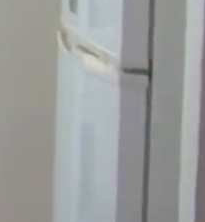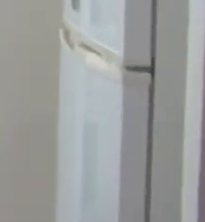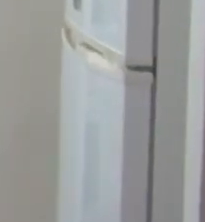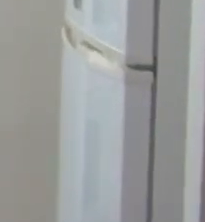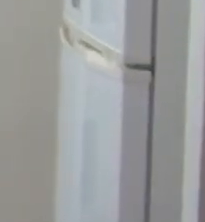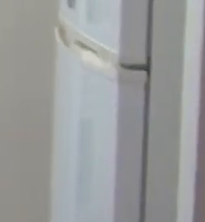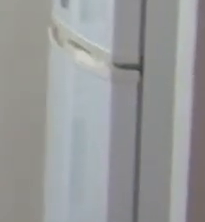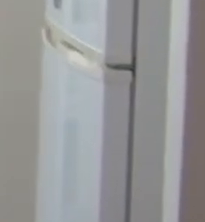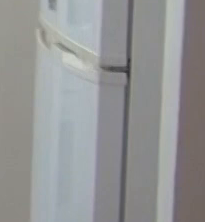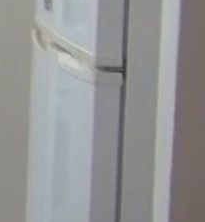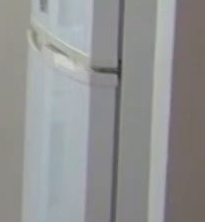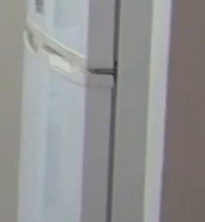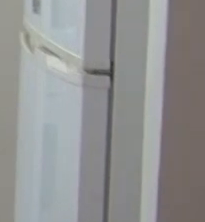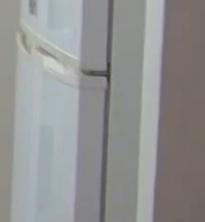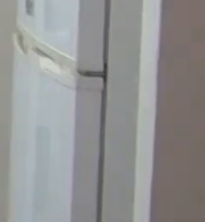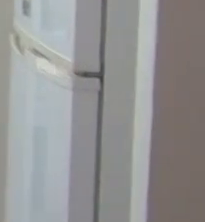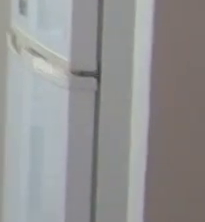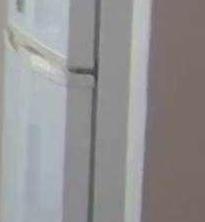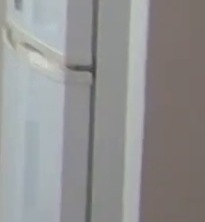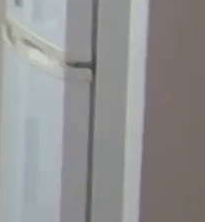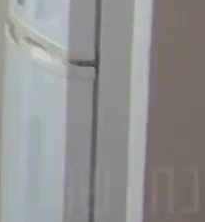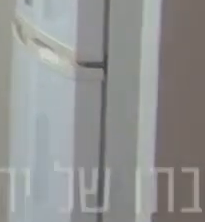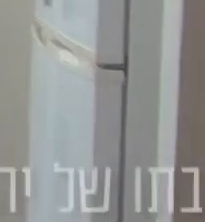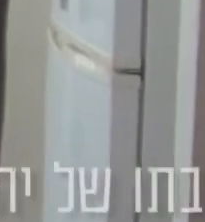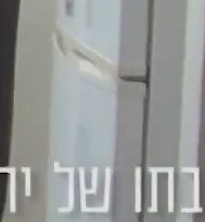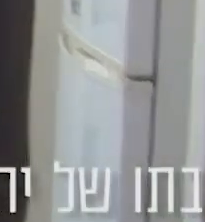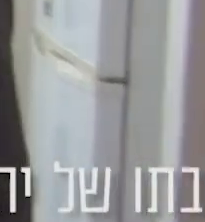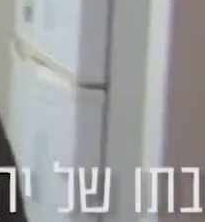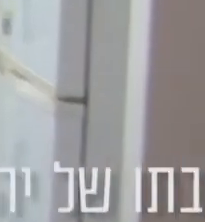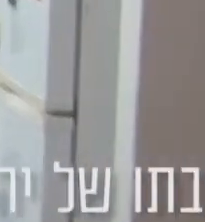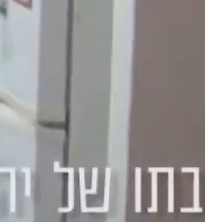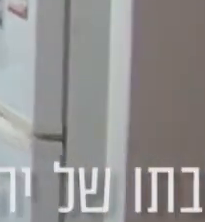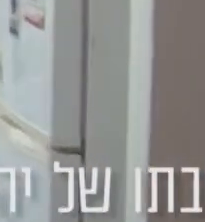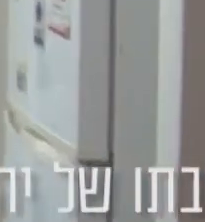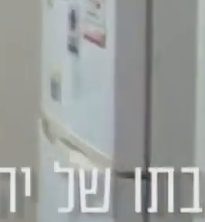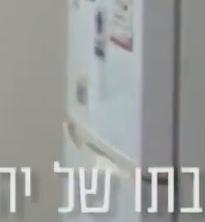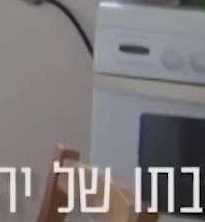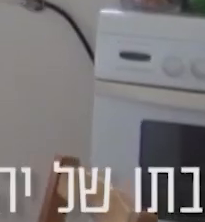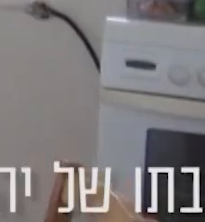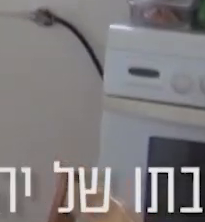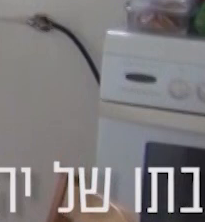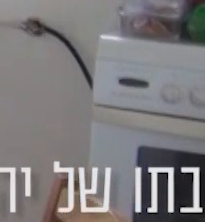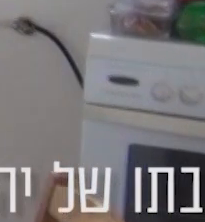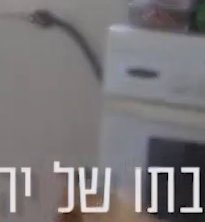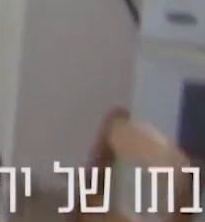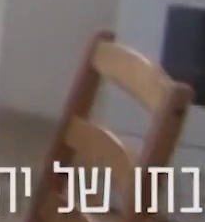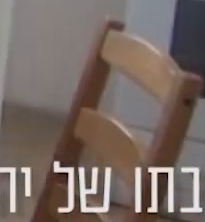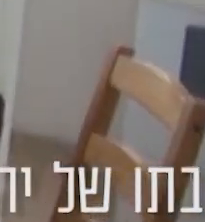קשה, אבל יש תוצאות. ואני שמחה על התוצאות האלה. שמחה מאוד ואני גאה בך.